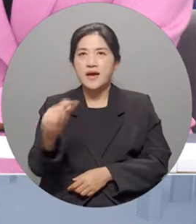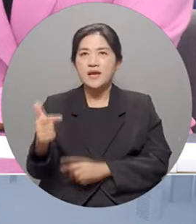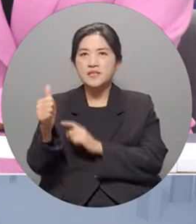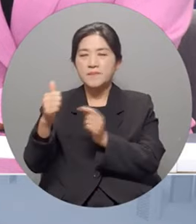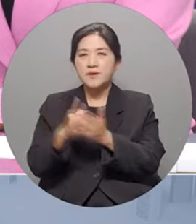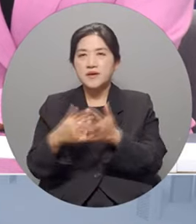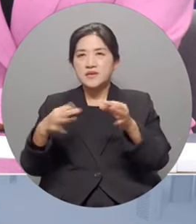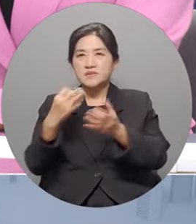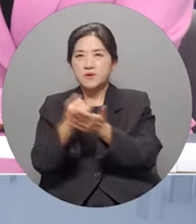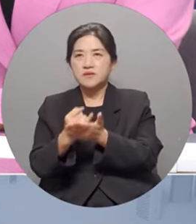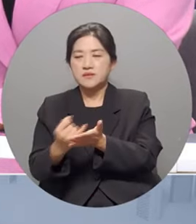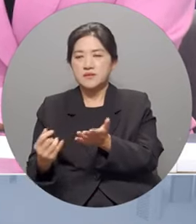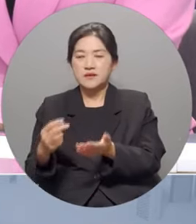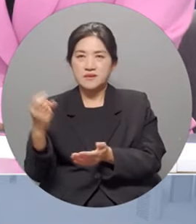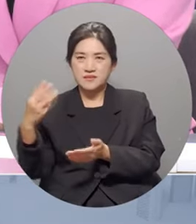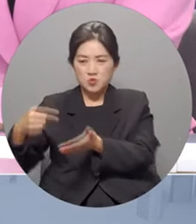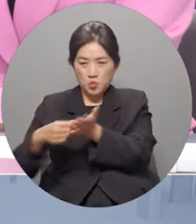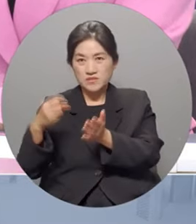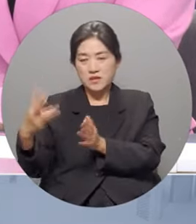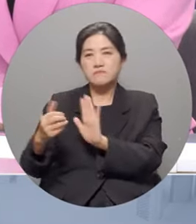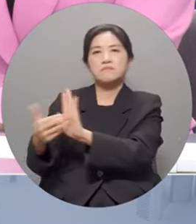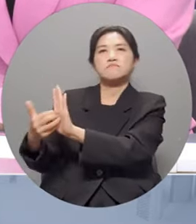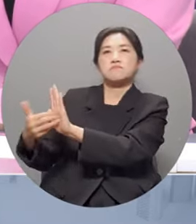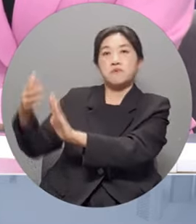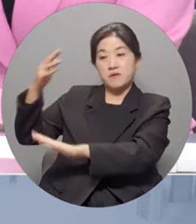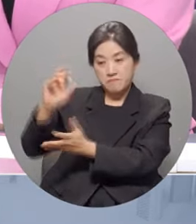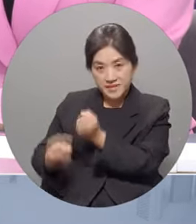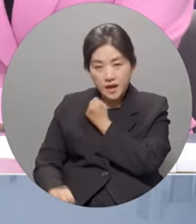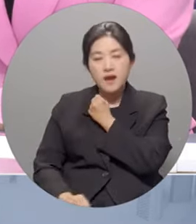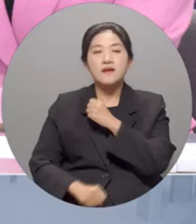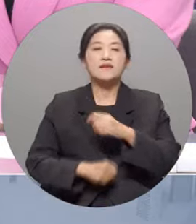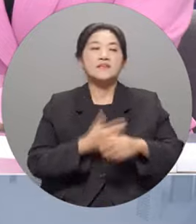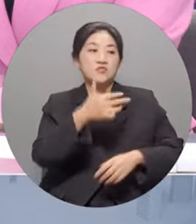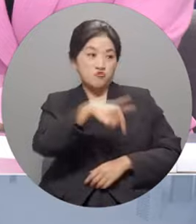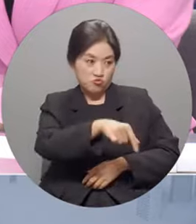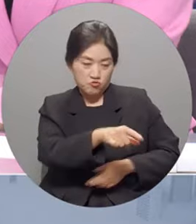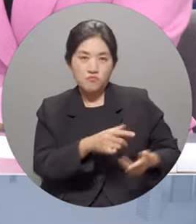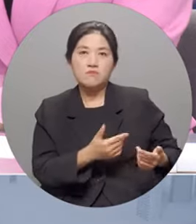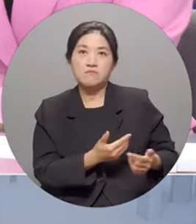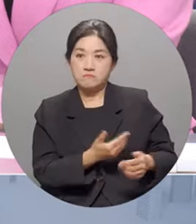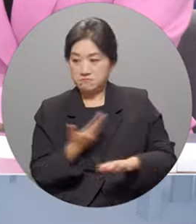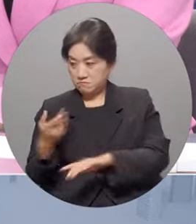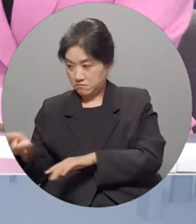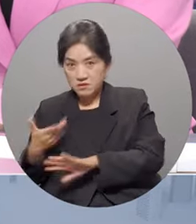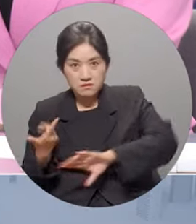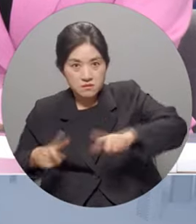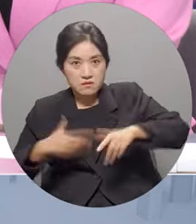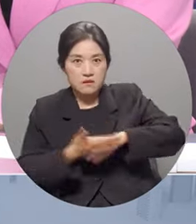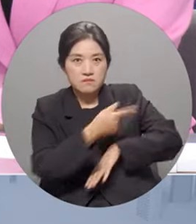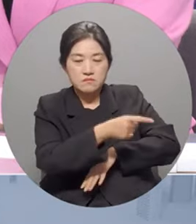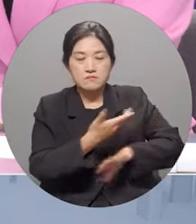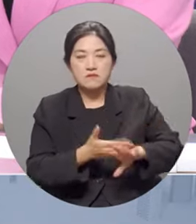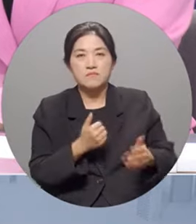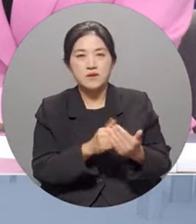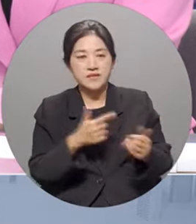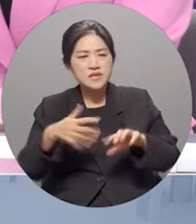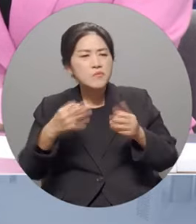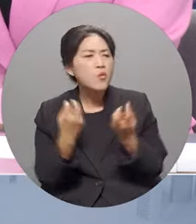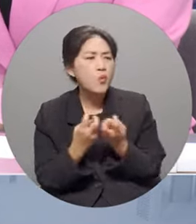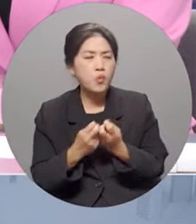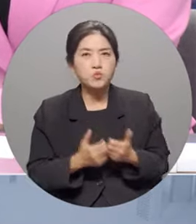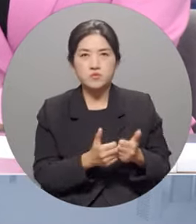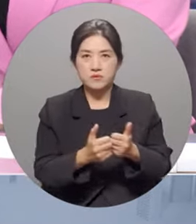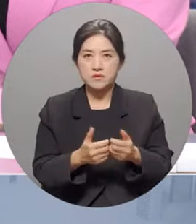사실상 거절하자 자 바로 다른 사람과 김여사 문제 대책을 논의한 셈이 됩니다 친환 계들은 한 대표가